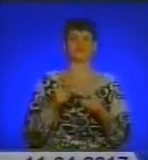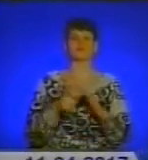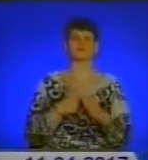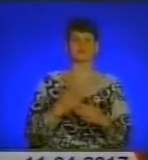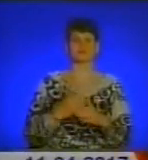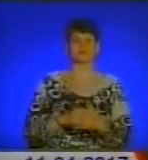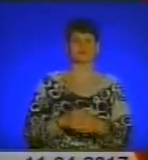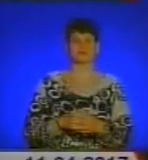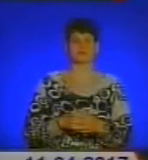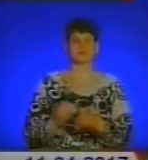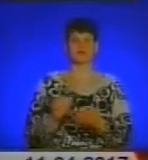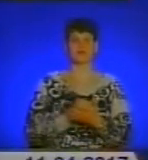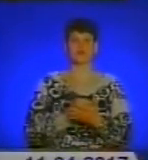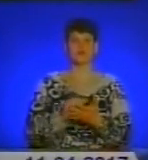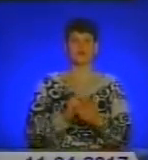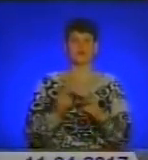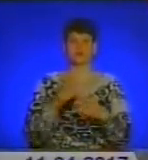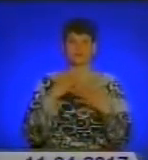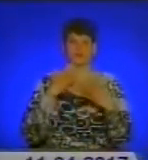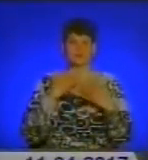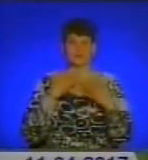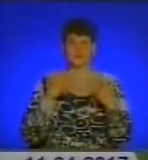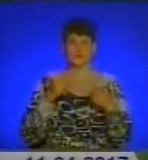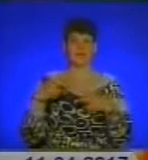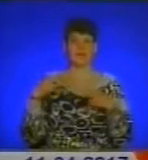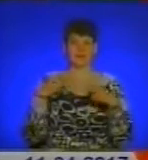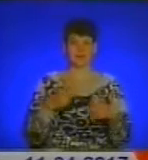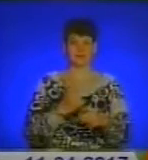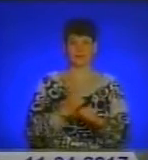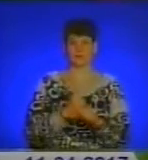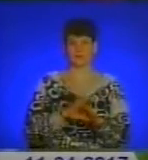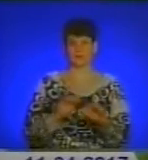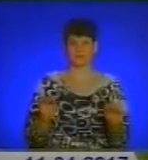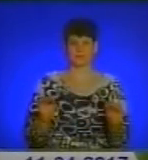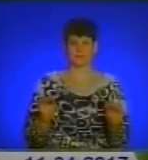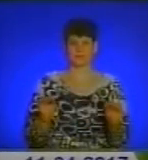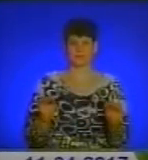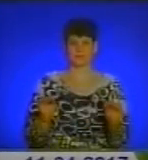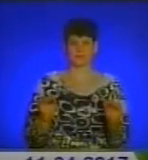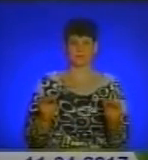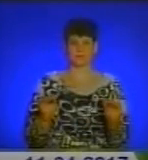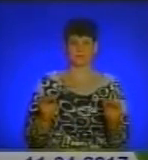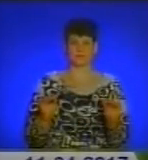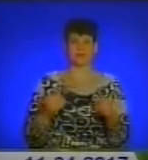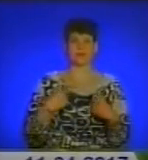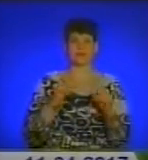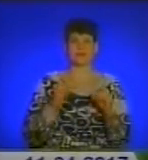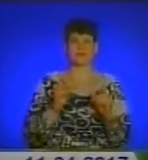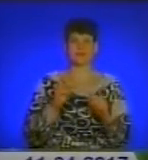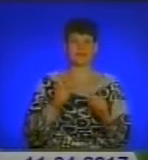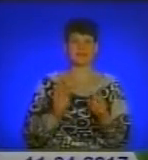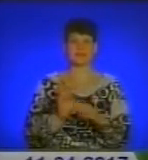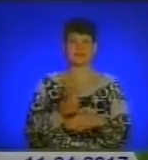часто питають? Документи ніхто не питає, бо приїхали, ми робимо роботу. Ми наружну вулицю робимо, наружну знаєте? Вулицю. Ми навіть в квартири не